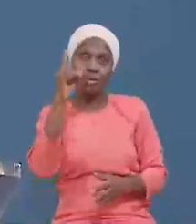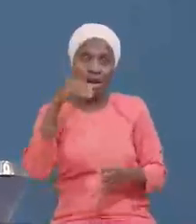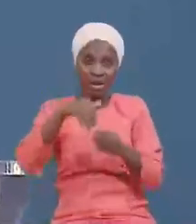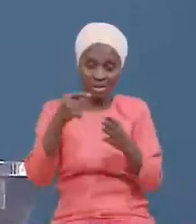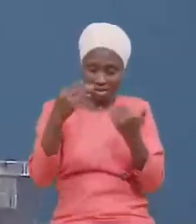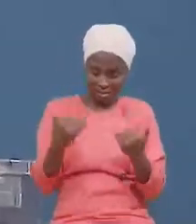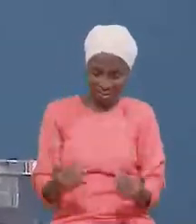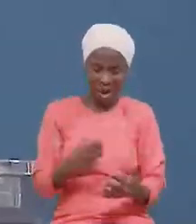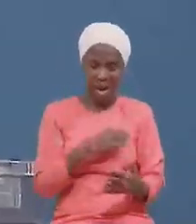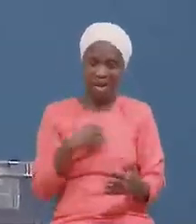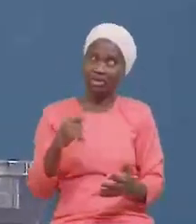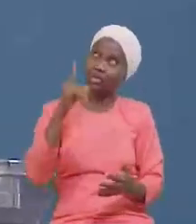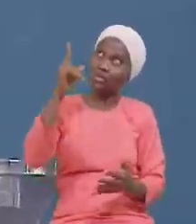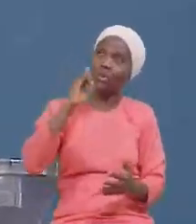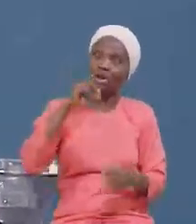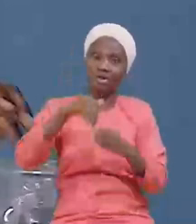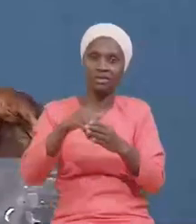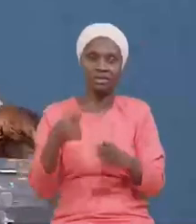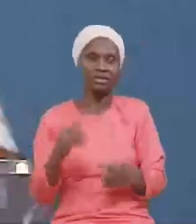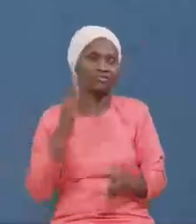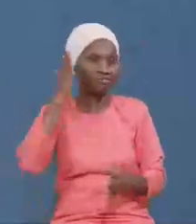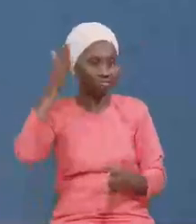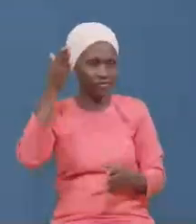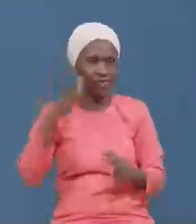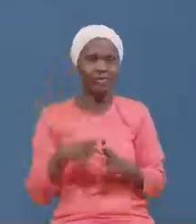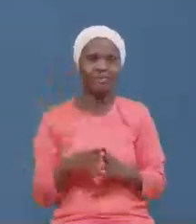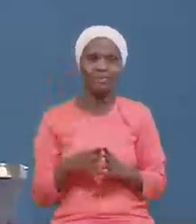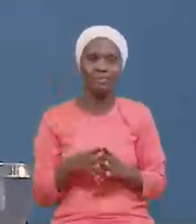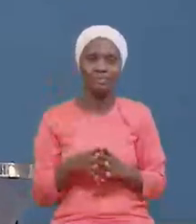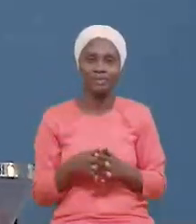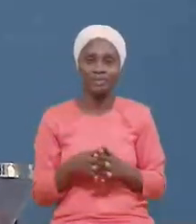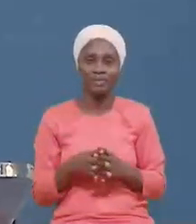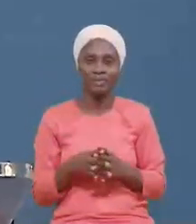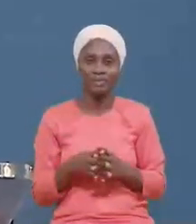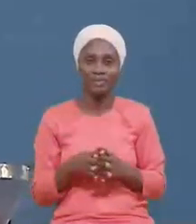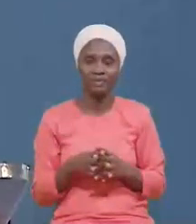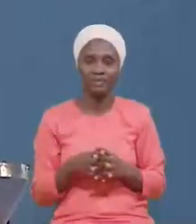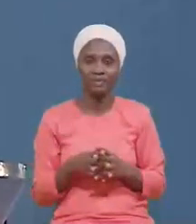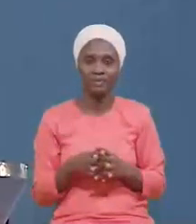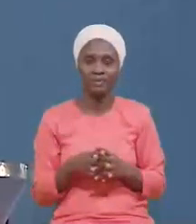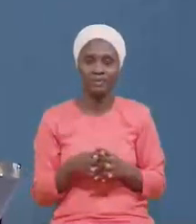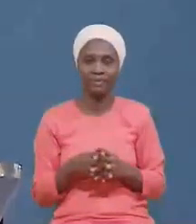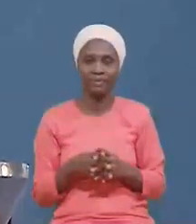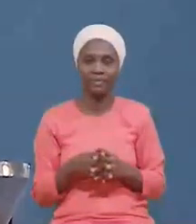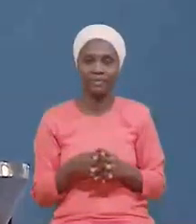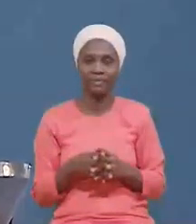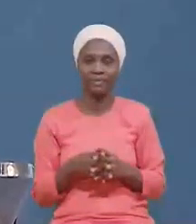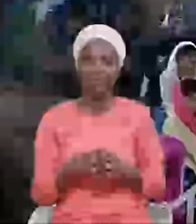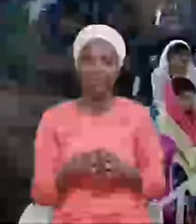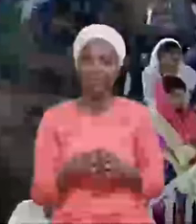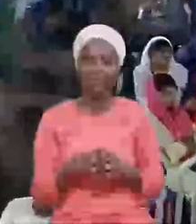le libérateur dans le passé est celui qui est dans le présent. Il est le même pour le futur.